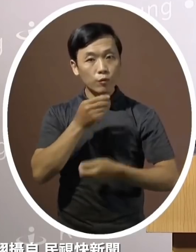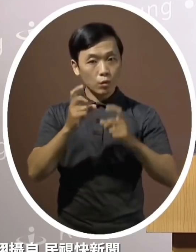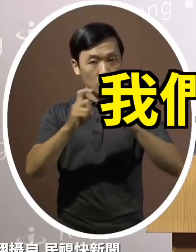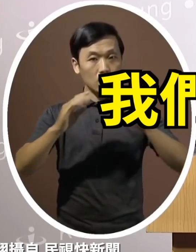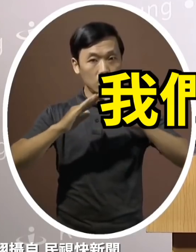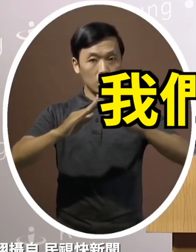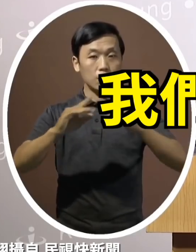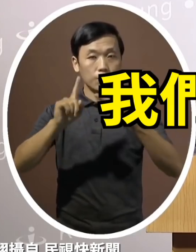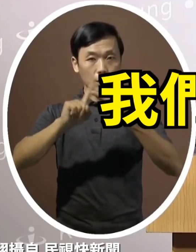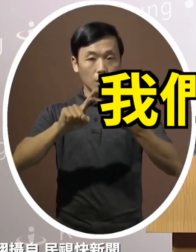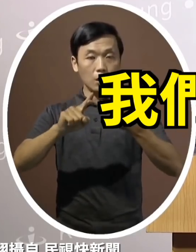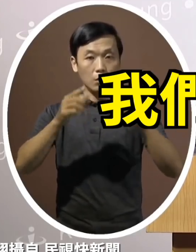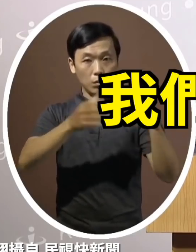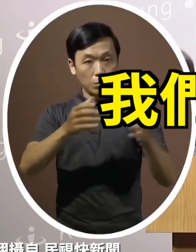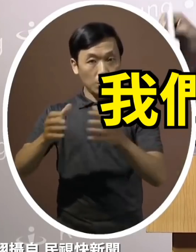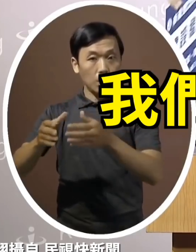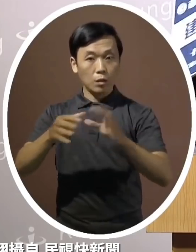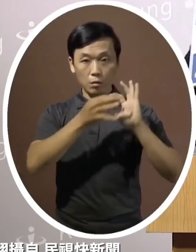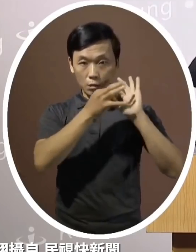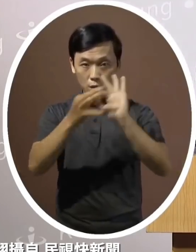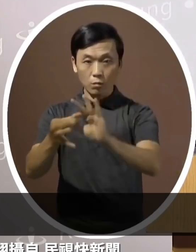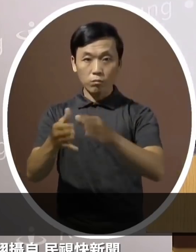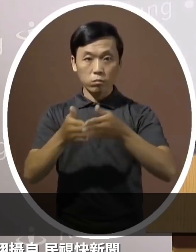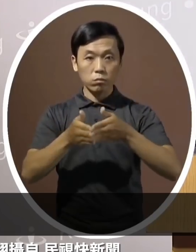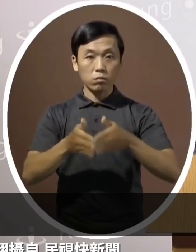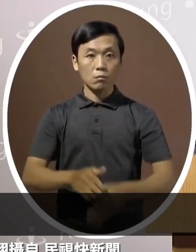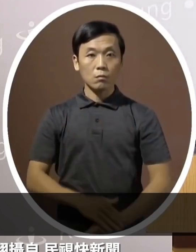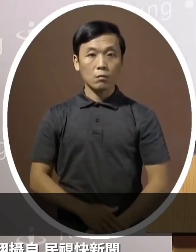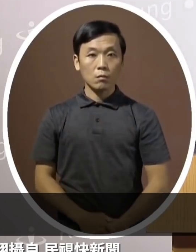第二个，我们建设要继续冲。